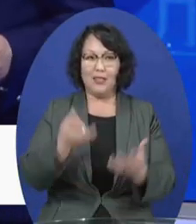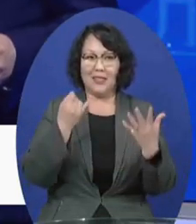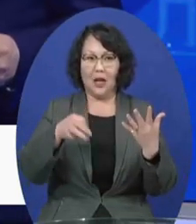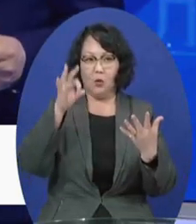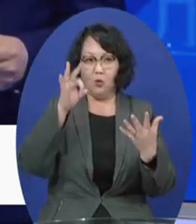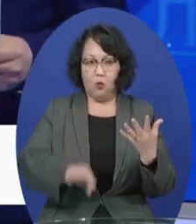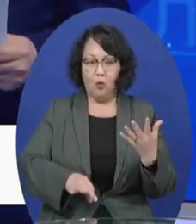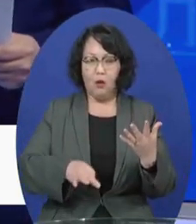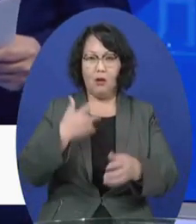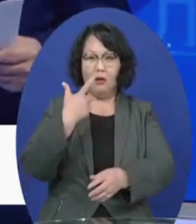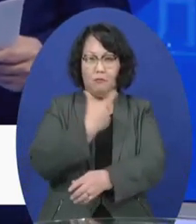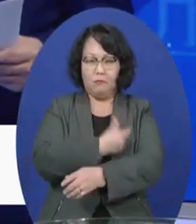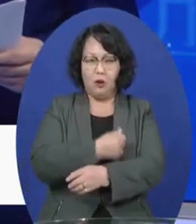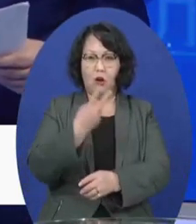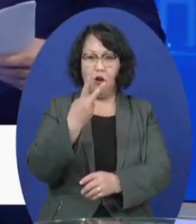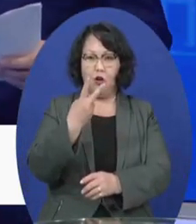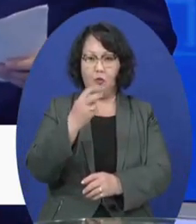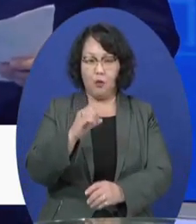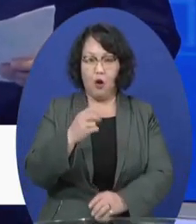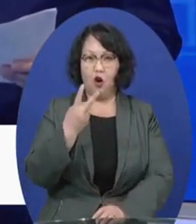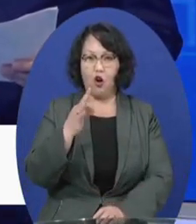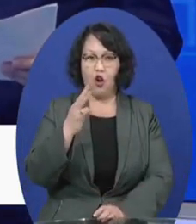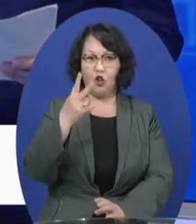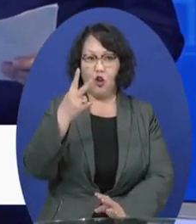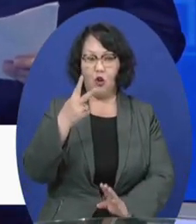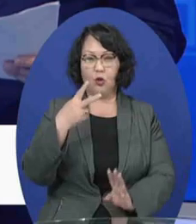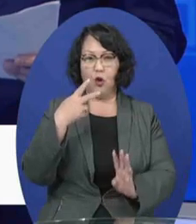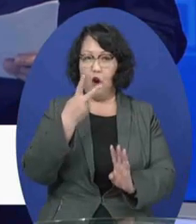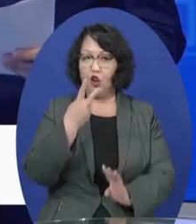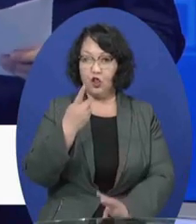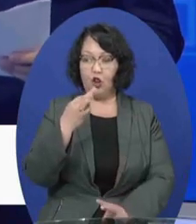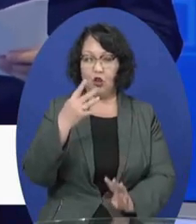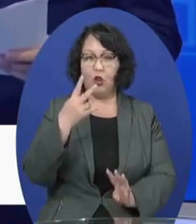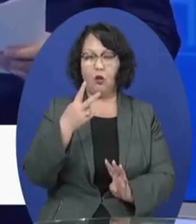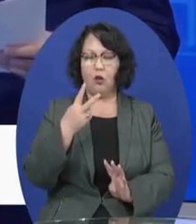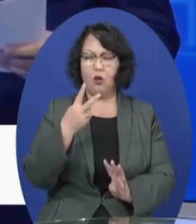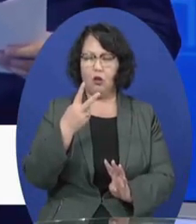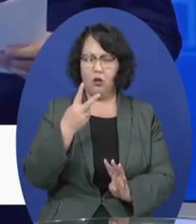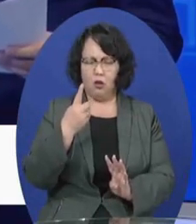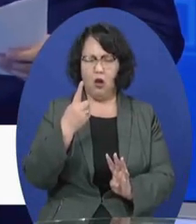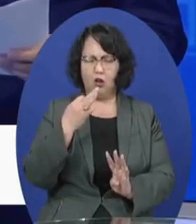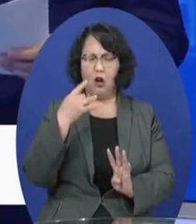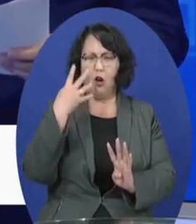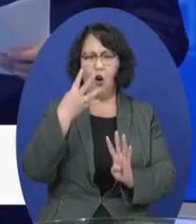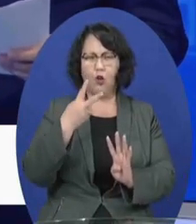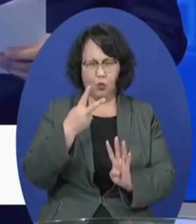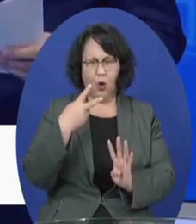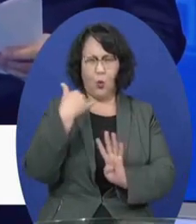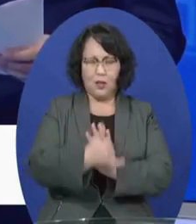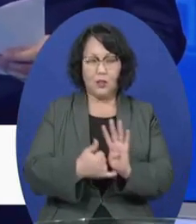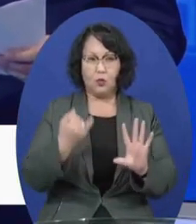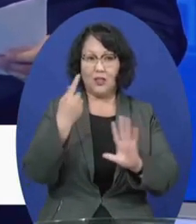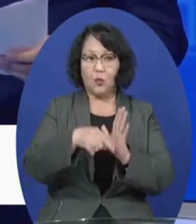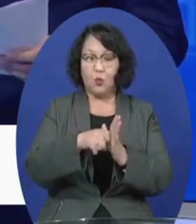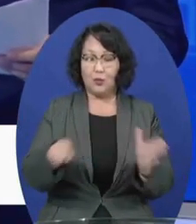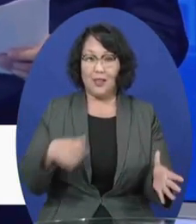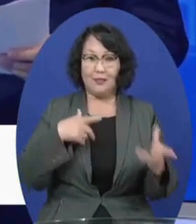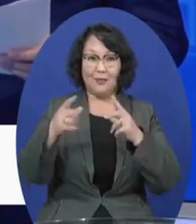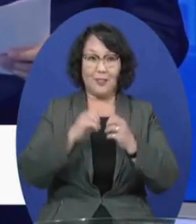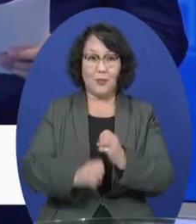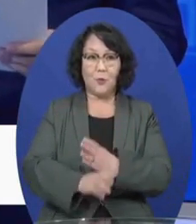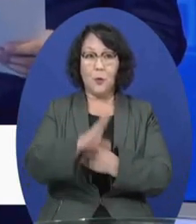тунга вакцинаар 2020 оны 2 дугаар үйлрэлэхэд одоо үндсэндээ вакцины жуулж дуусна гэсэн мэдээллийг өгч байна. За үүнтэй холбоотойгоор вакцинтай